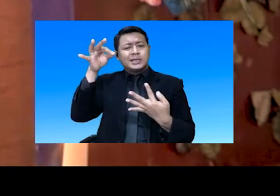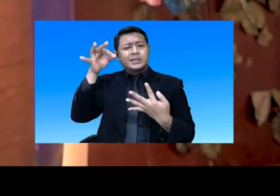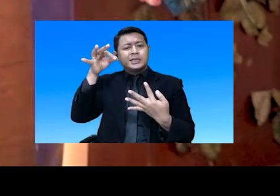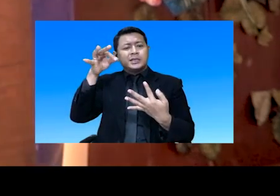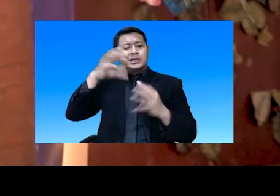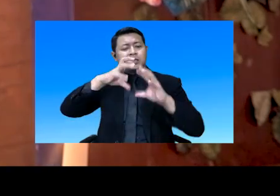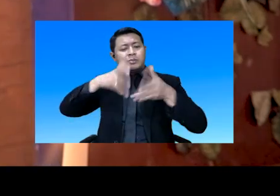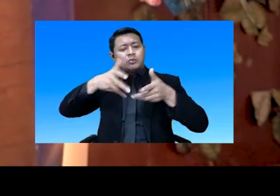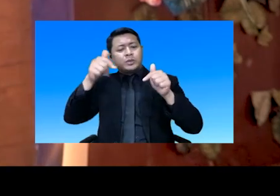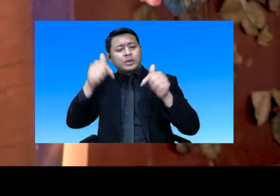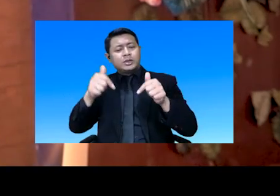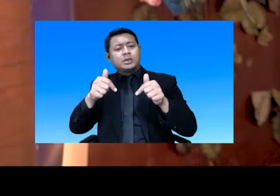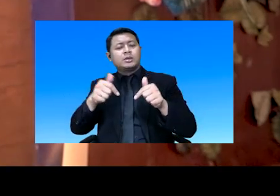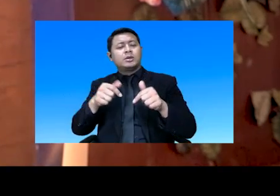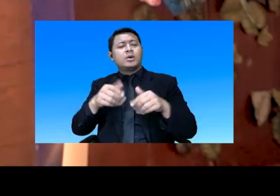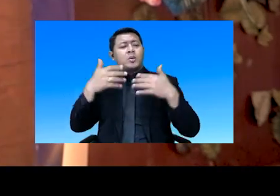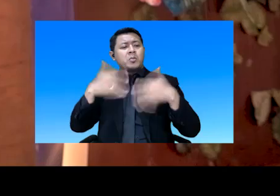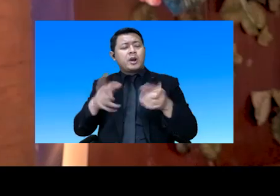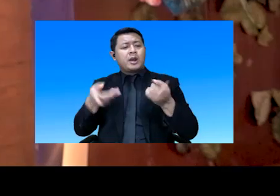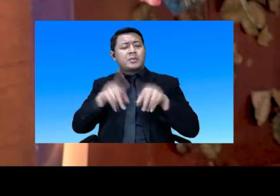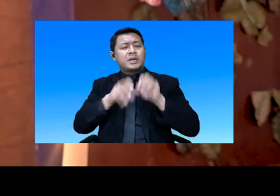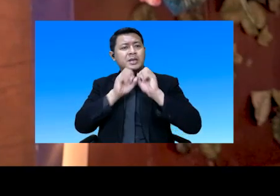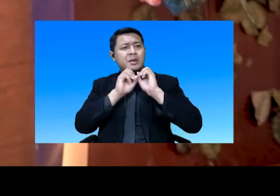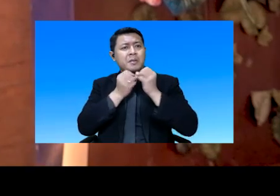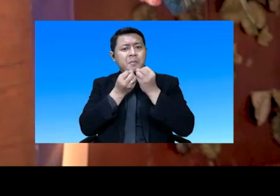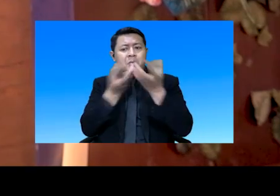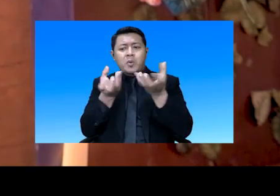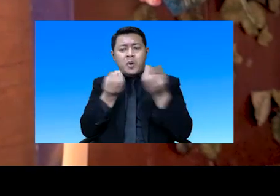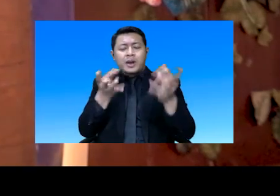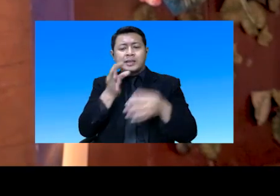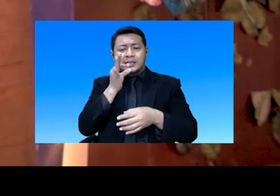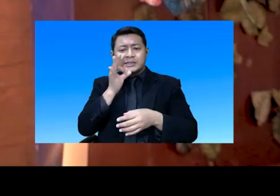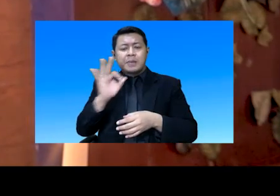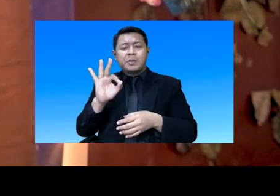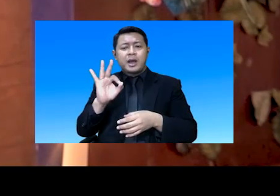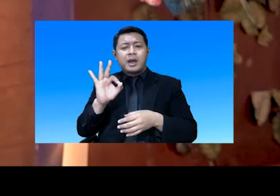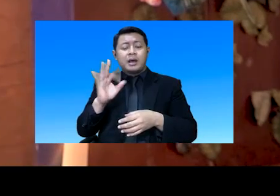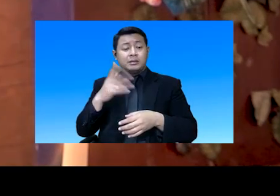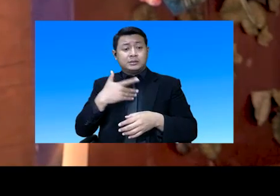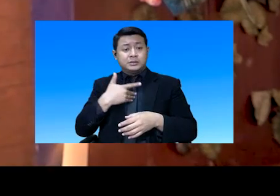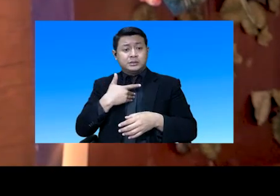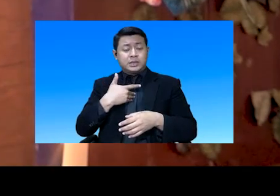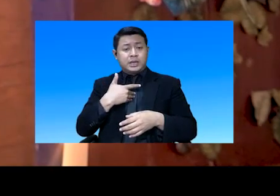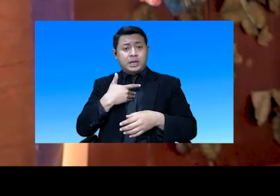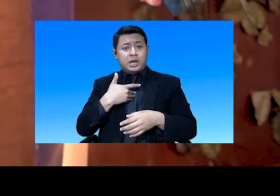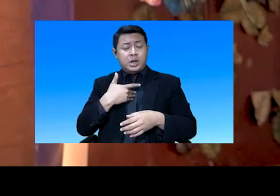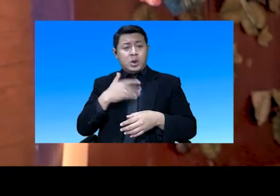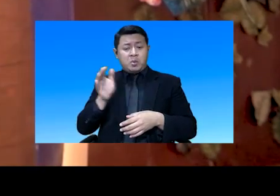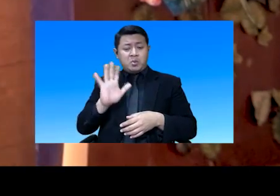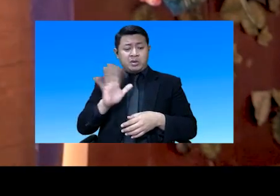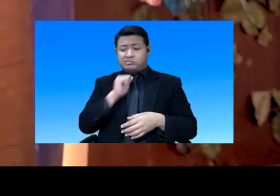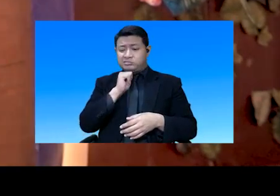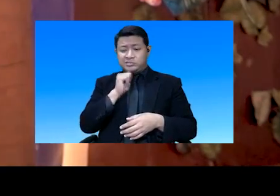ini, boleh menjadi pewarta sabda walaupun saya bukan